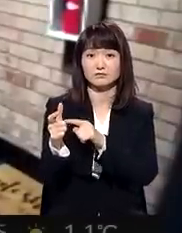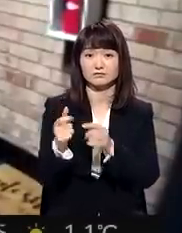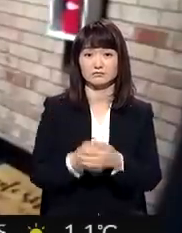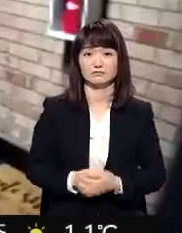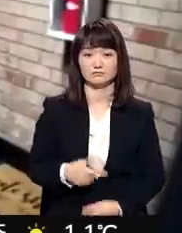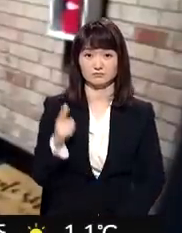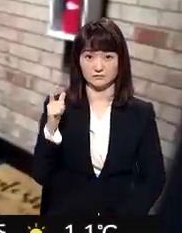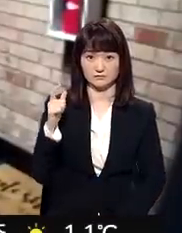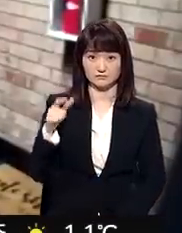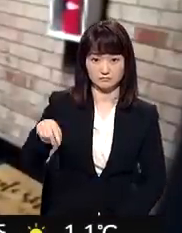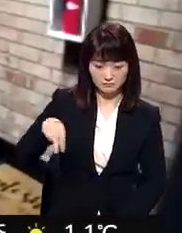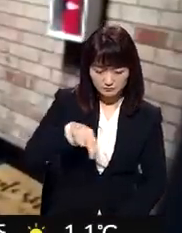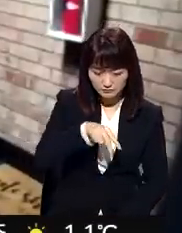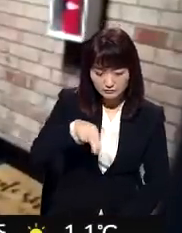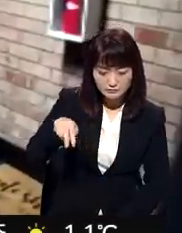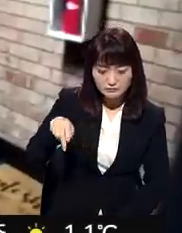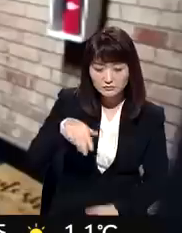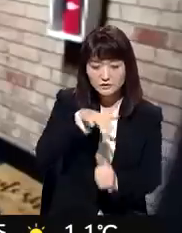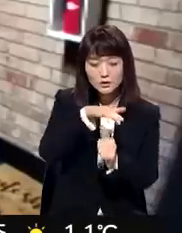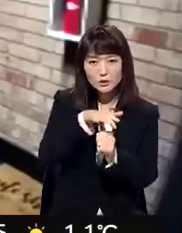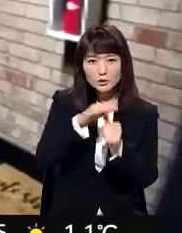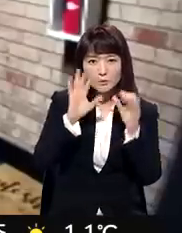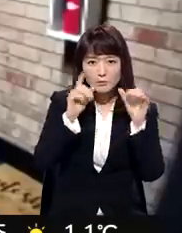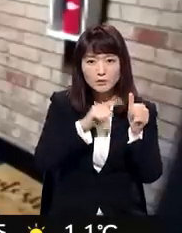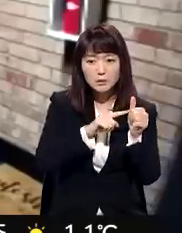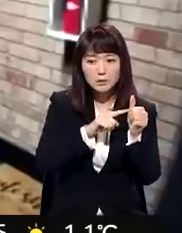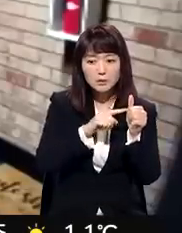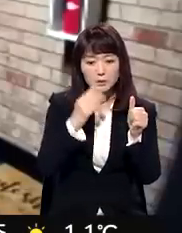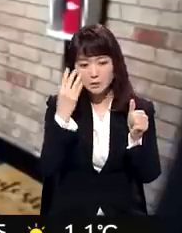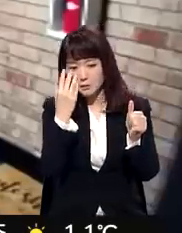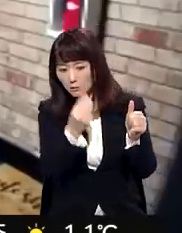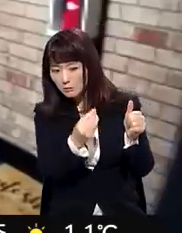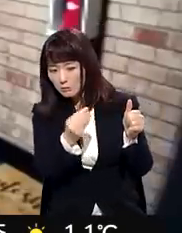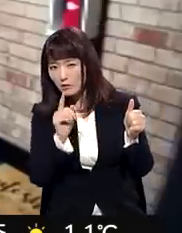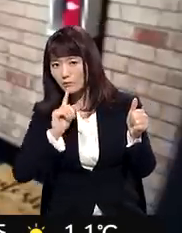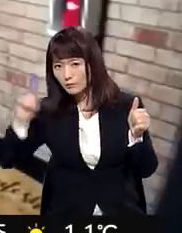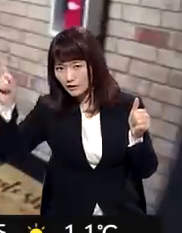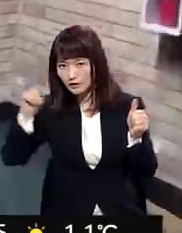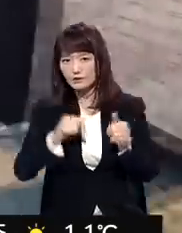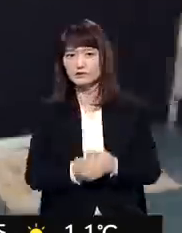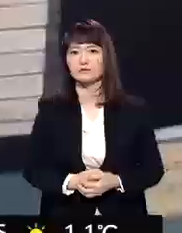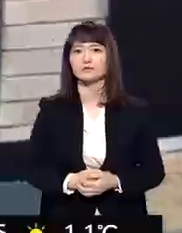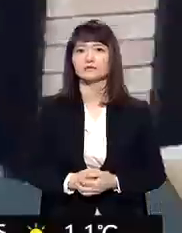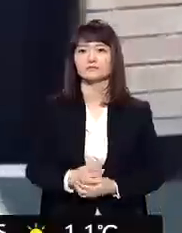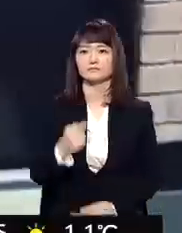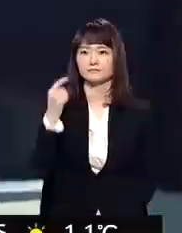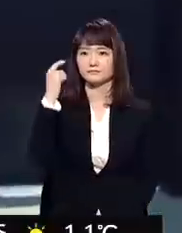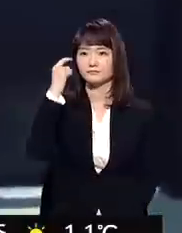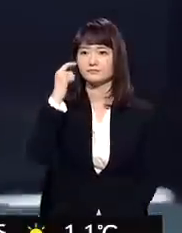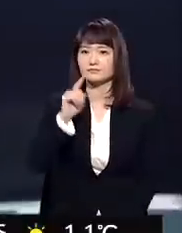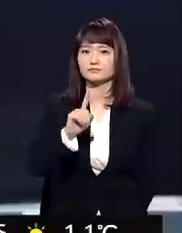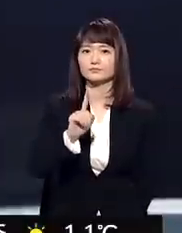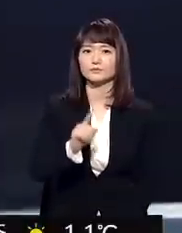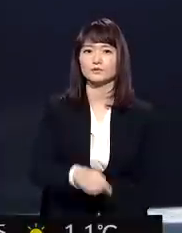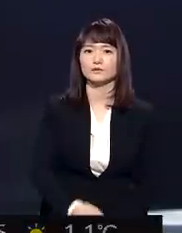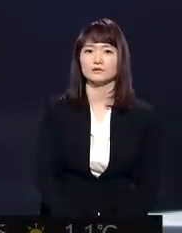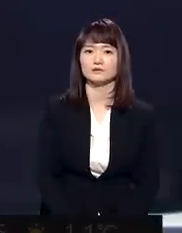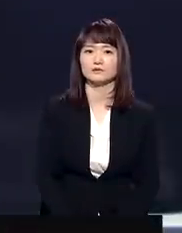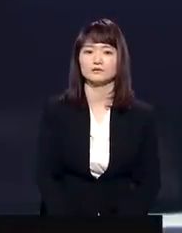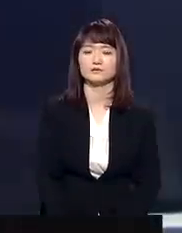맞습니다 권총을 들고 복도에서 놀던이 꼬마 아이를 옆집 이웃이 목격해서 신고를 했는데 이야기 한번 들어보시죠 아니 이게 뭔 소리야